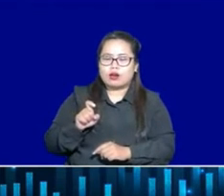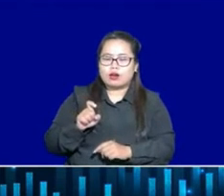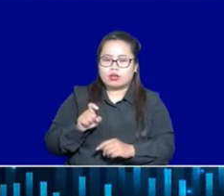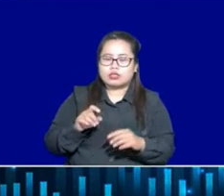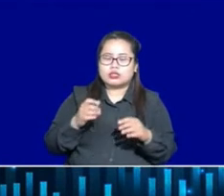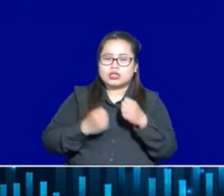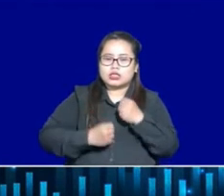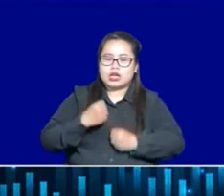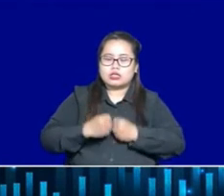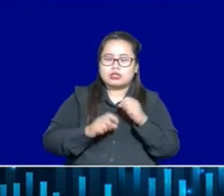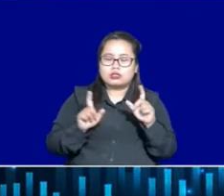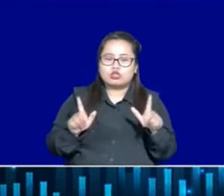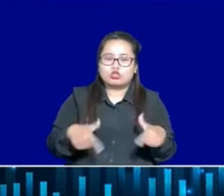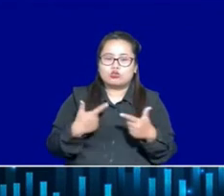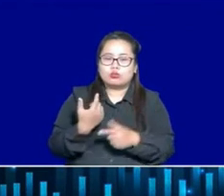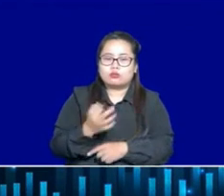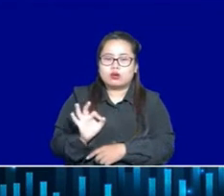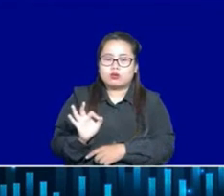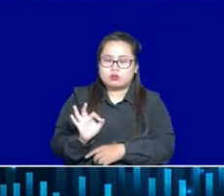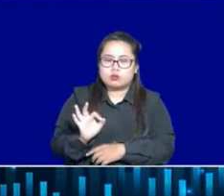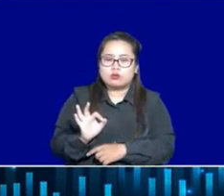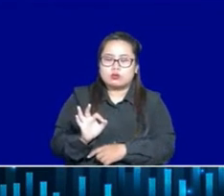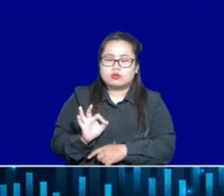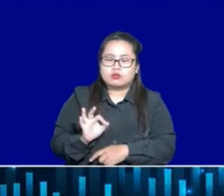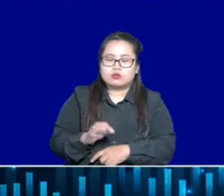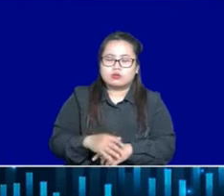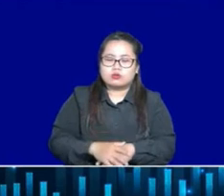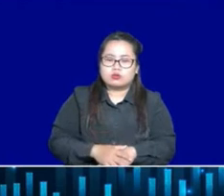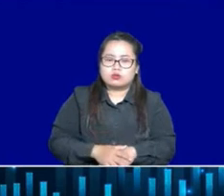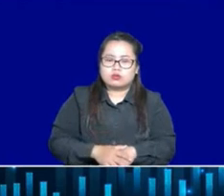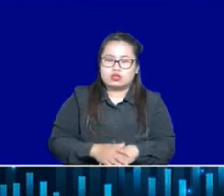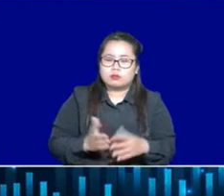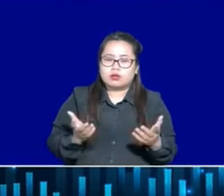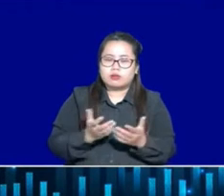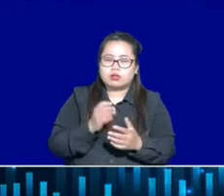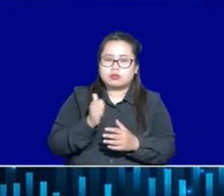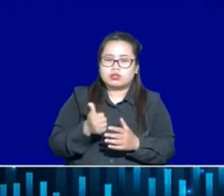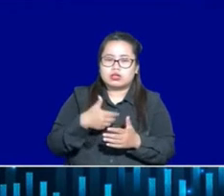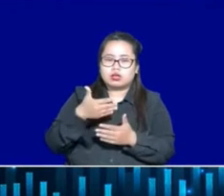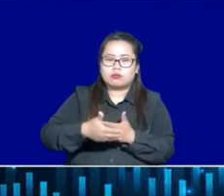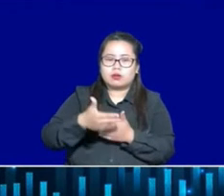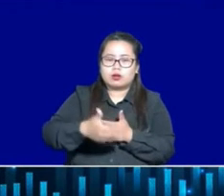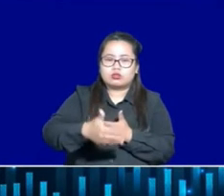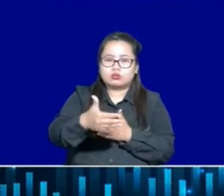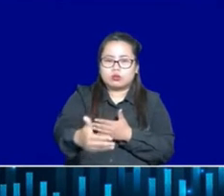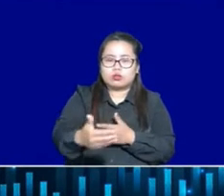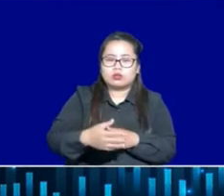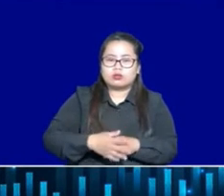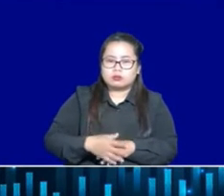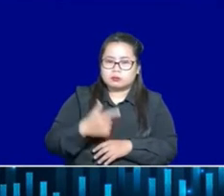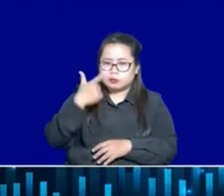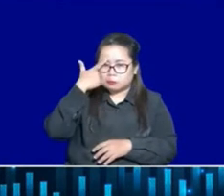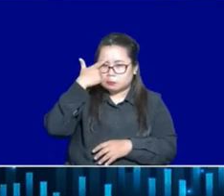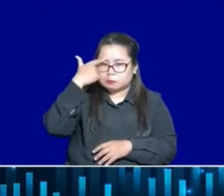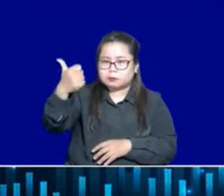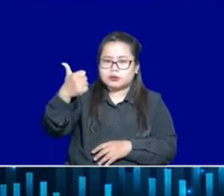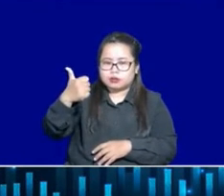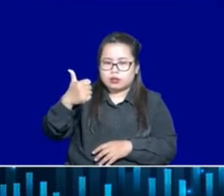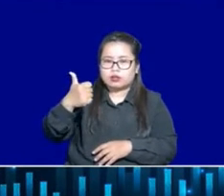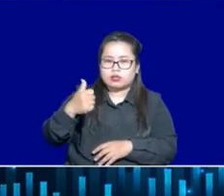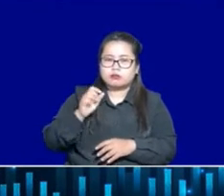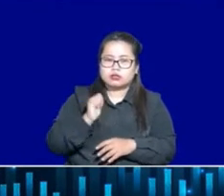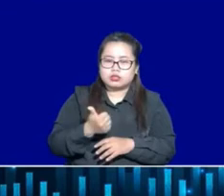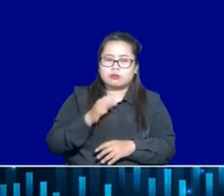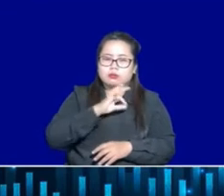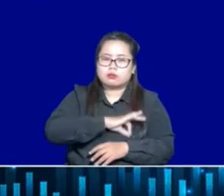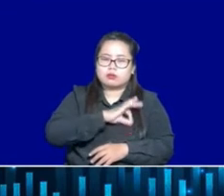lifestyle yang baru, ya, yang sustainable, yang smart, dan fungsional.